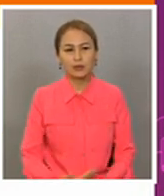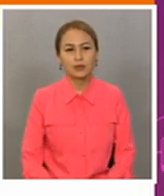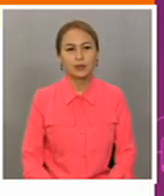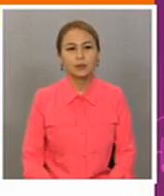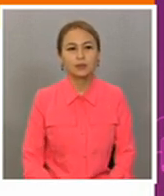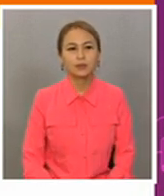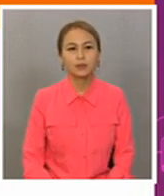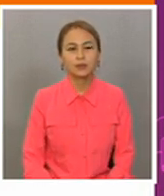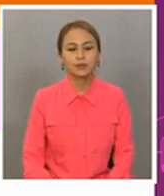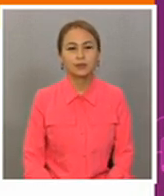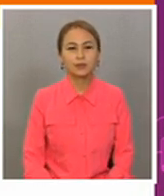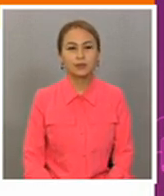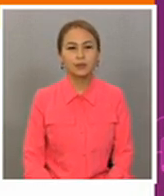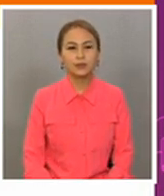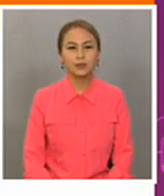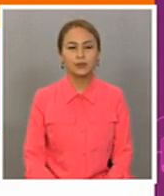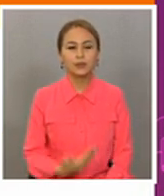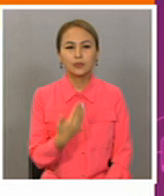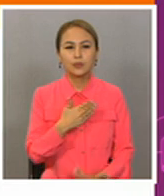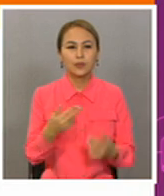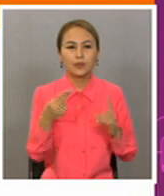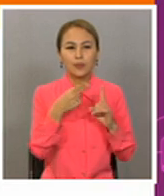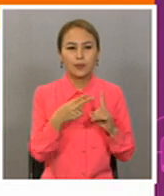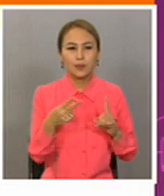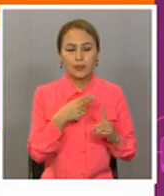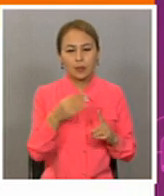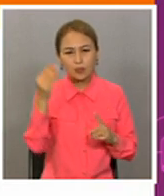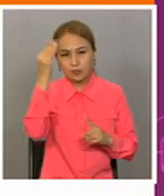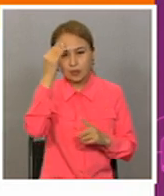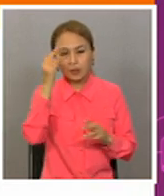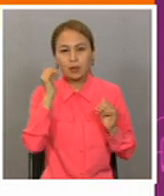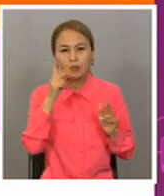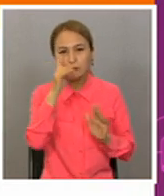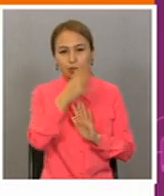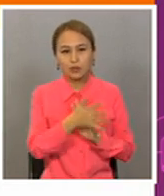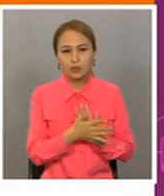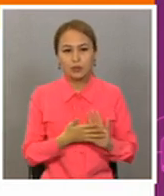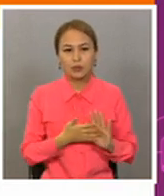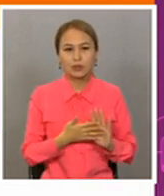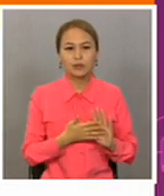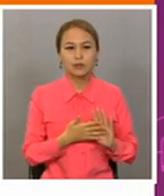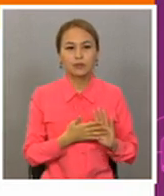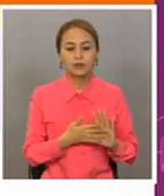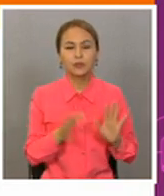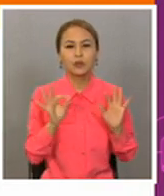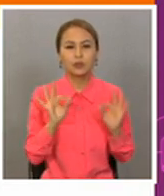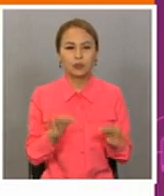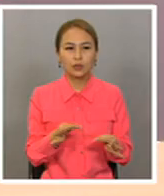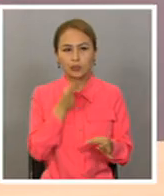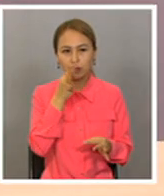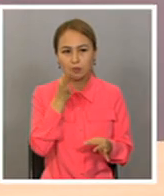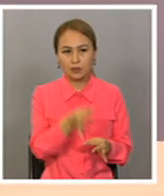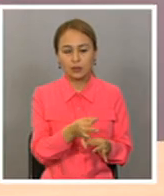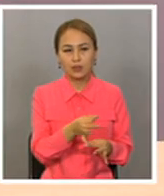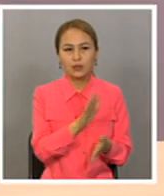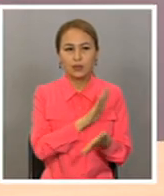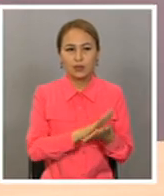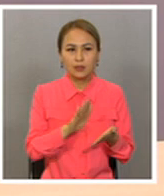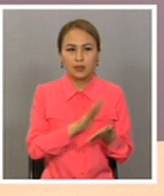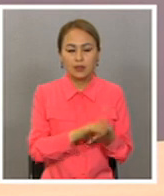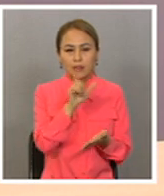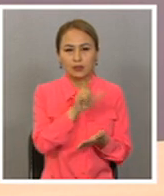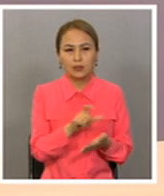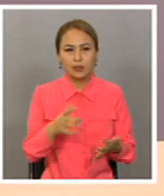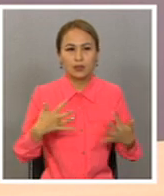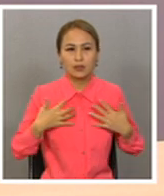негізі. Балалар, бұл мақалдың мағынасын қалай түсінесіңдер? Дұрыс айтасыңдар балалар, таза адам –